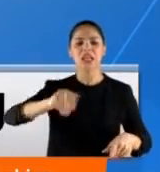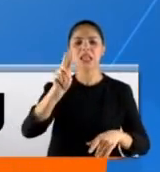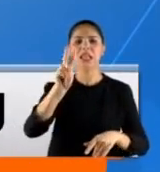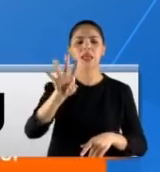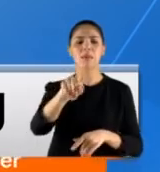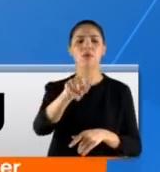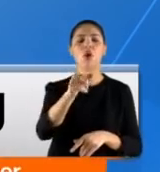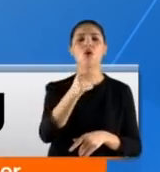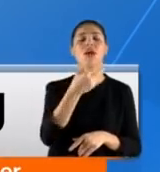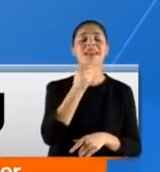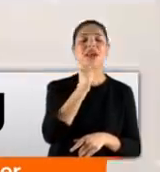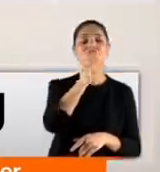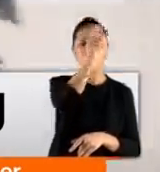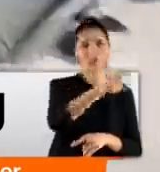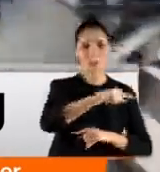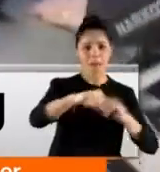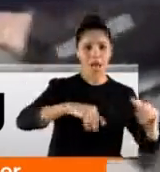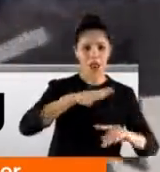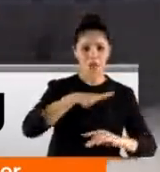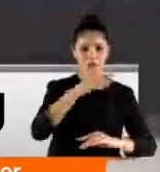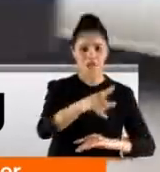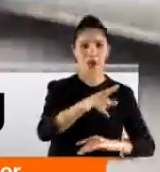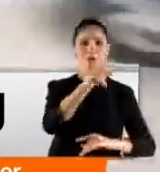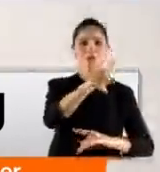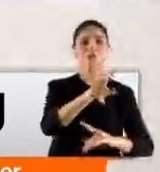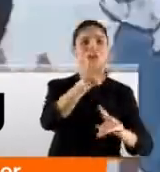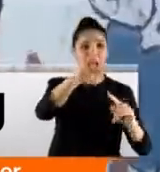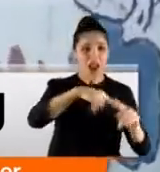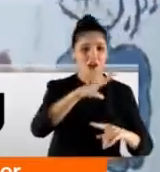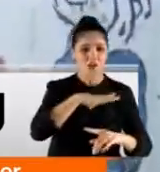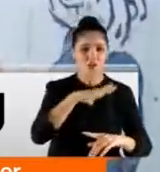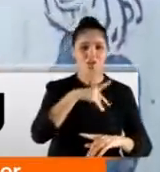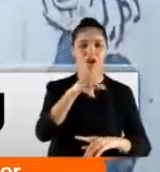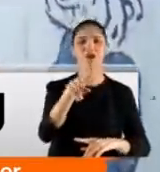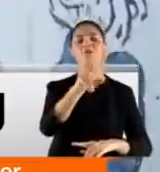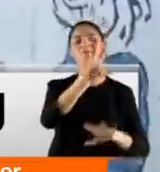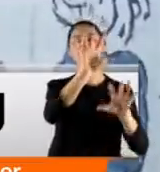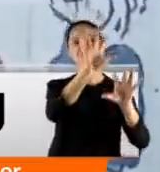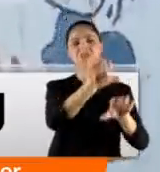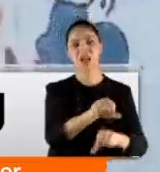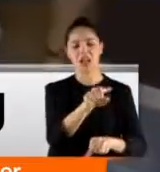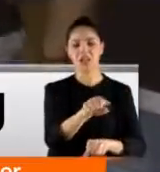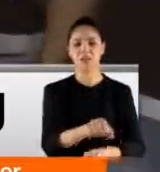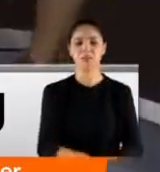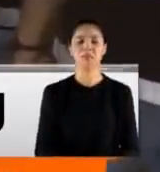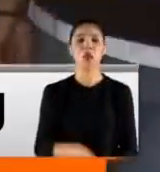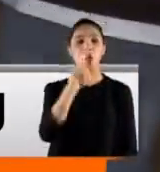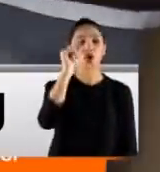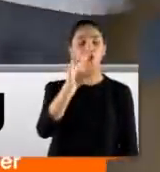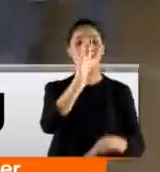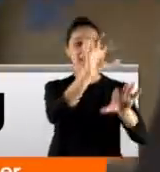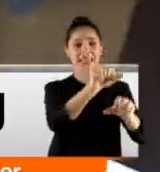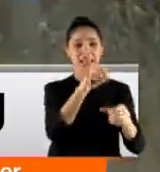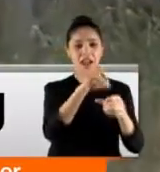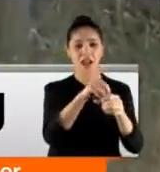suç makinesi gencin peşindeydi. Onu ararken deyim tam da yerinde, bir taşla iki kuş vurdu. Şüpheliyi yakalamak